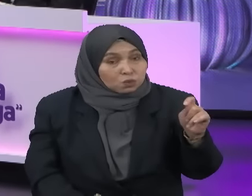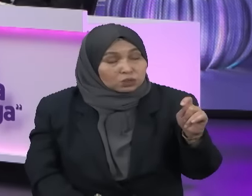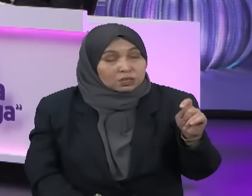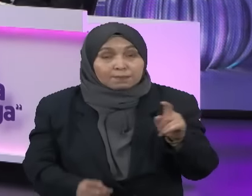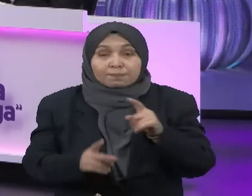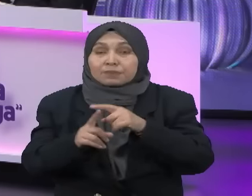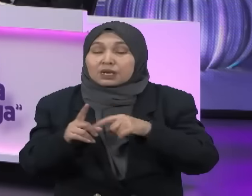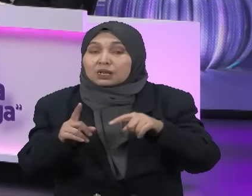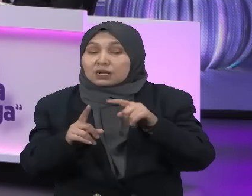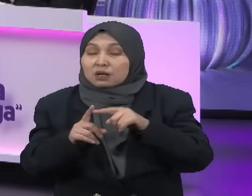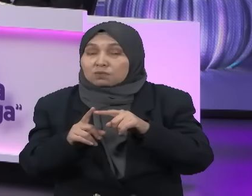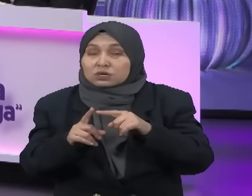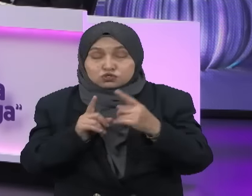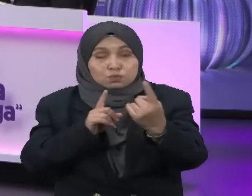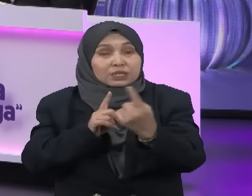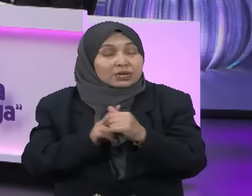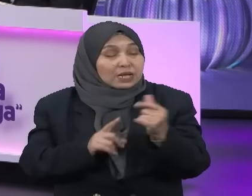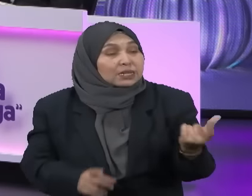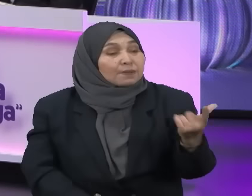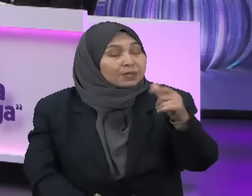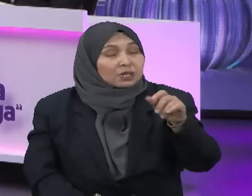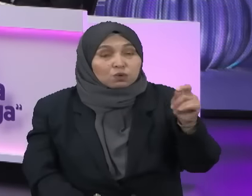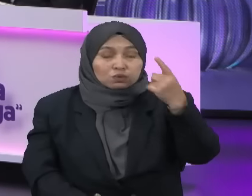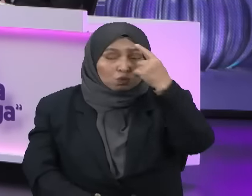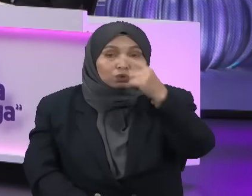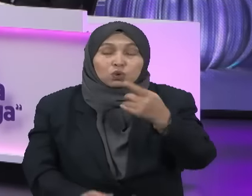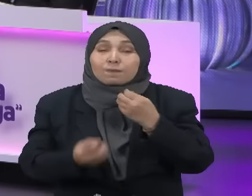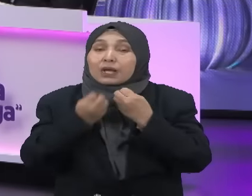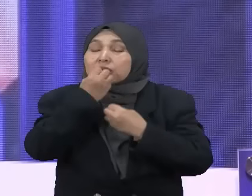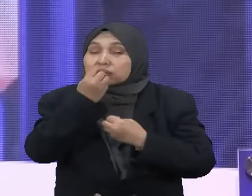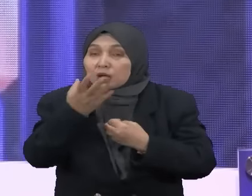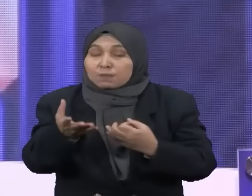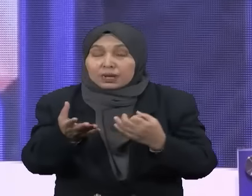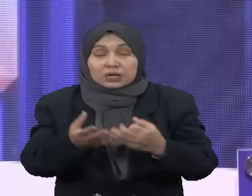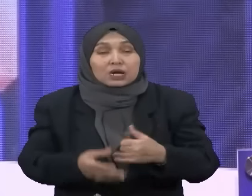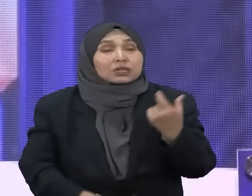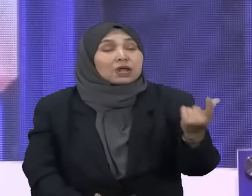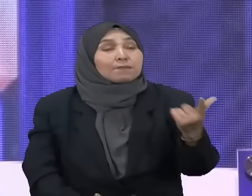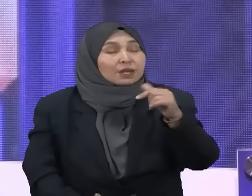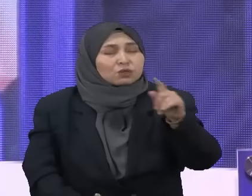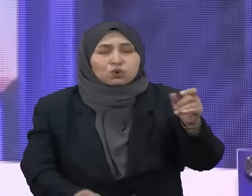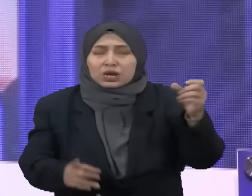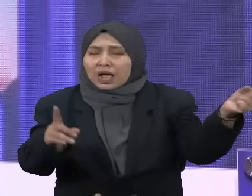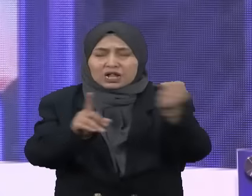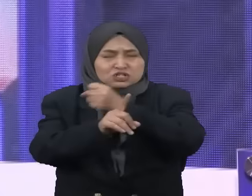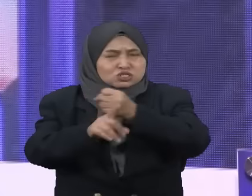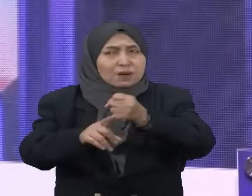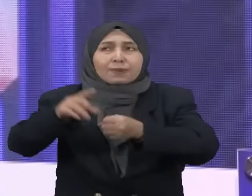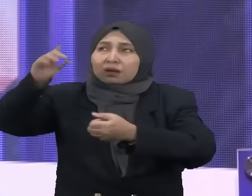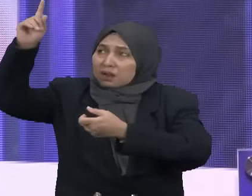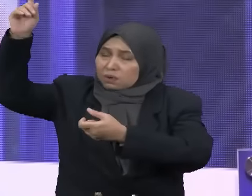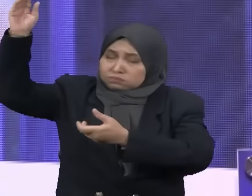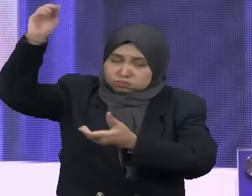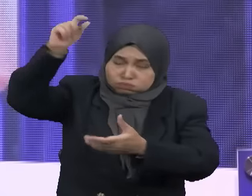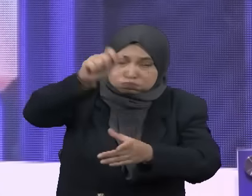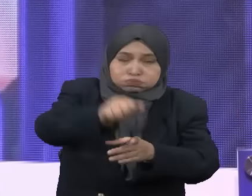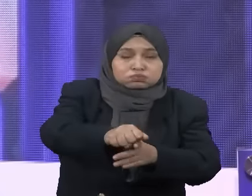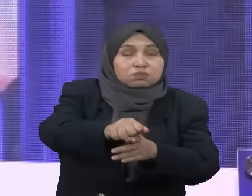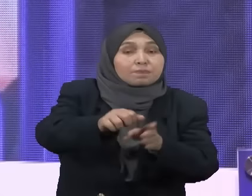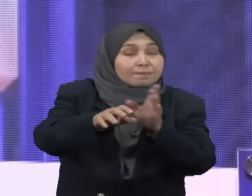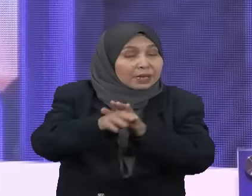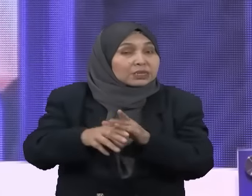mana pergi untuk berjumpa dengan Nabi Lut alaihi salam untuk mengkhabarkan kepada baginda bahawa azab akan diturunkan, ditimpakan kepada